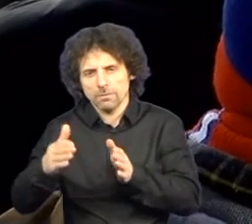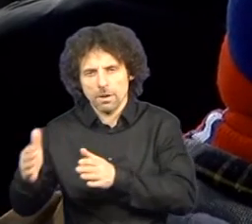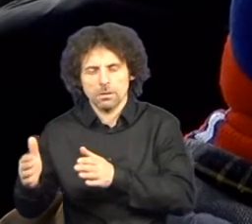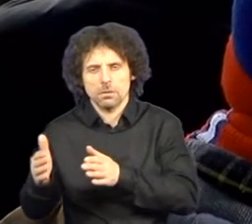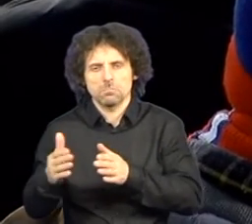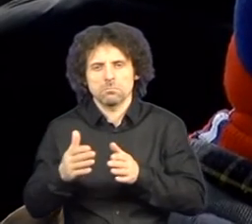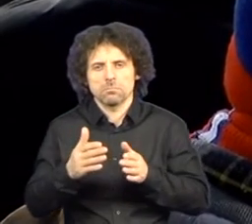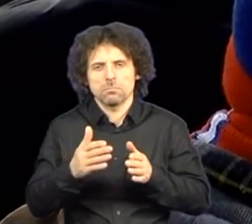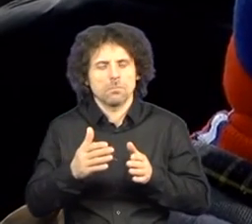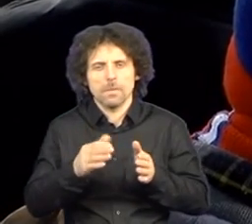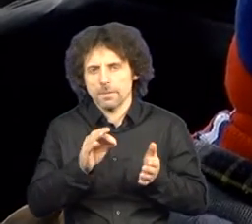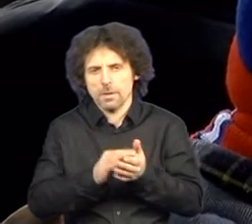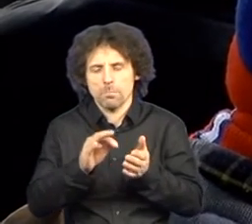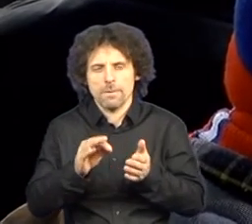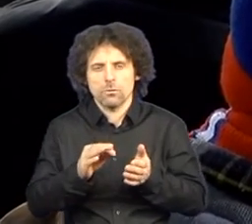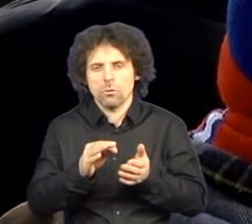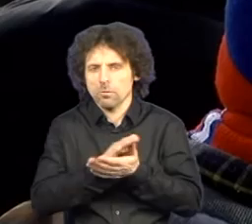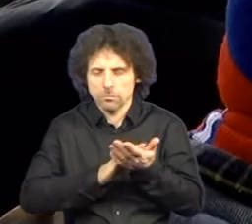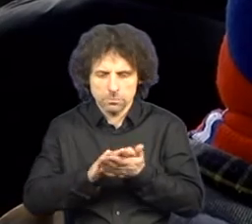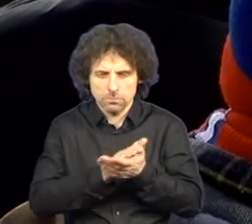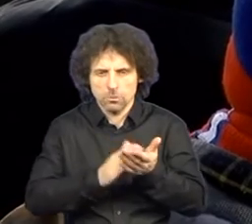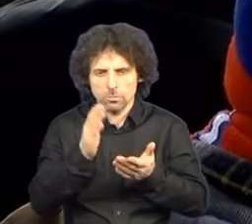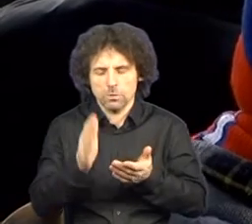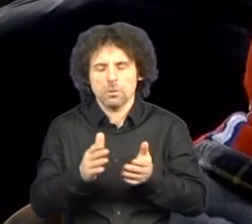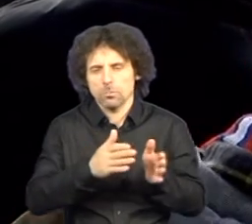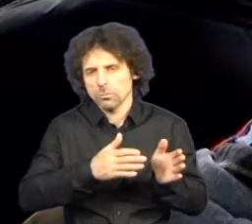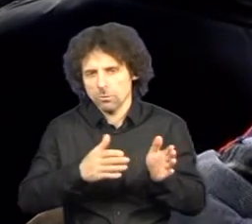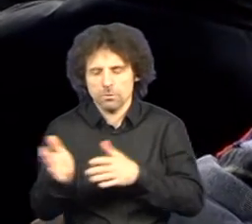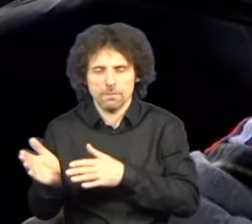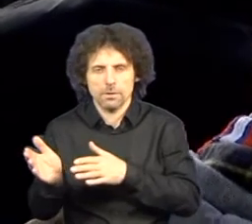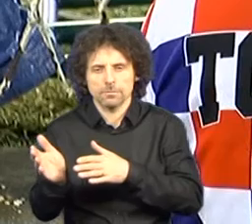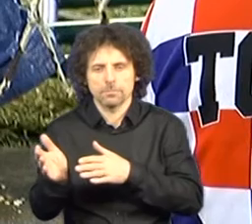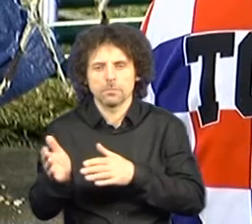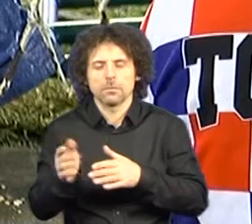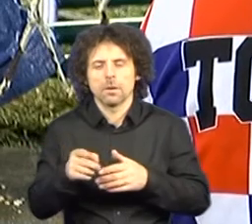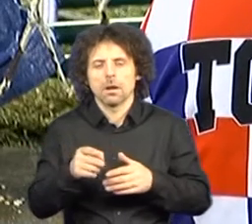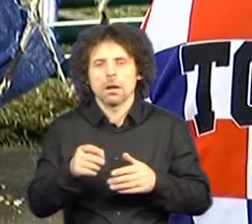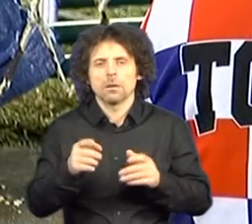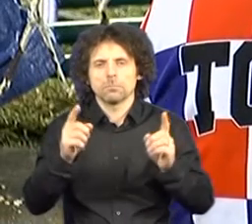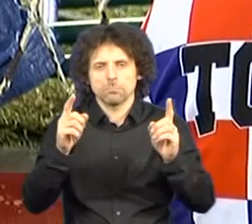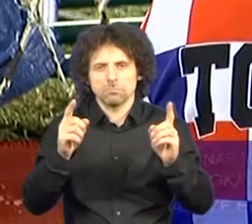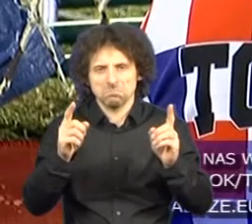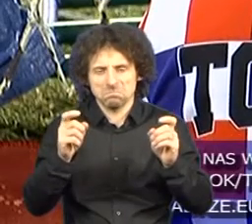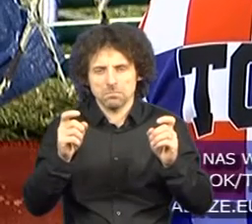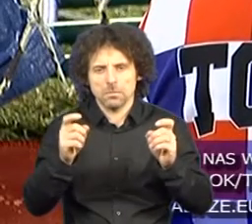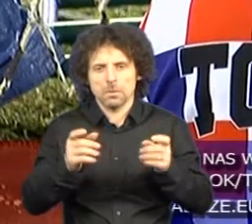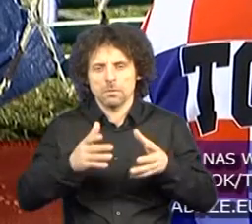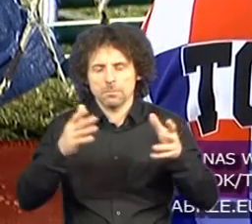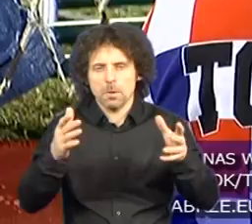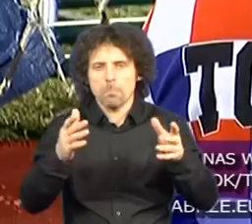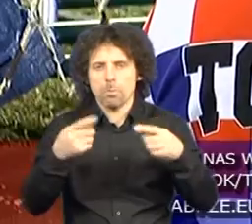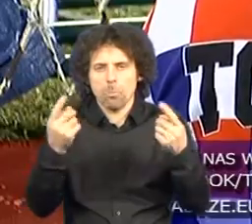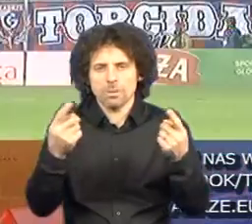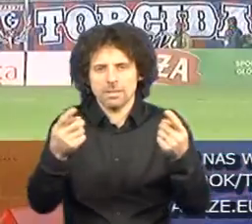Będzie na pewno okazała i pójdzie szeroko w świat. Klub rozpoczął już zakrojoną na szeroką skalę